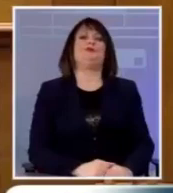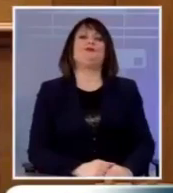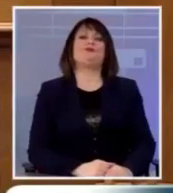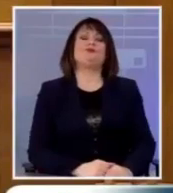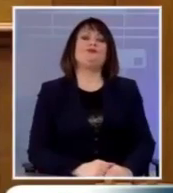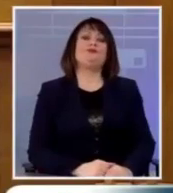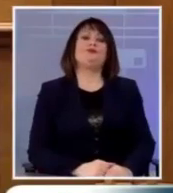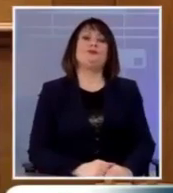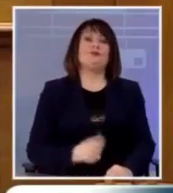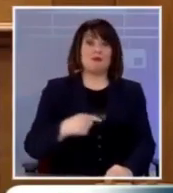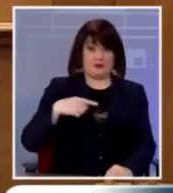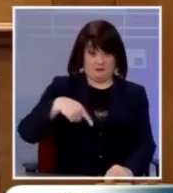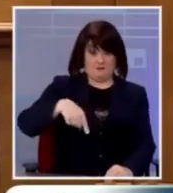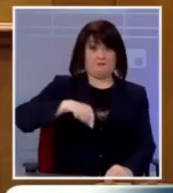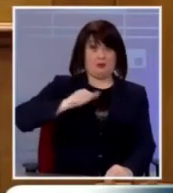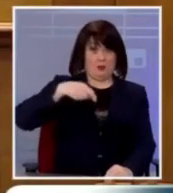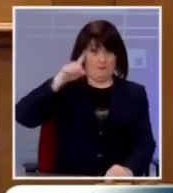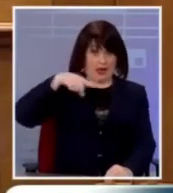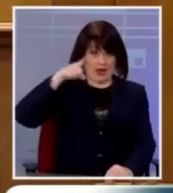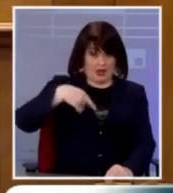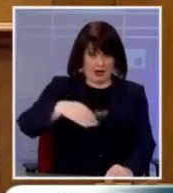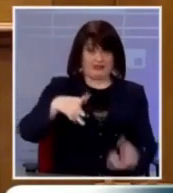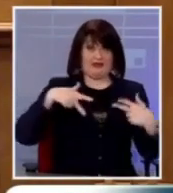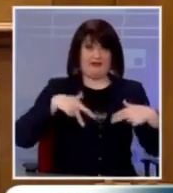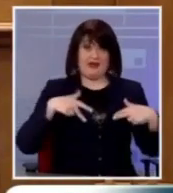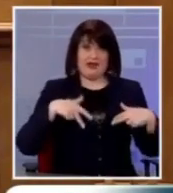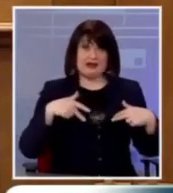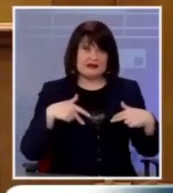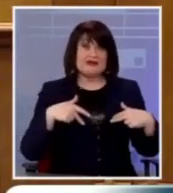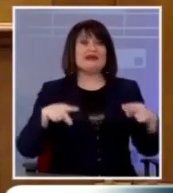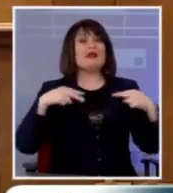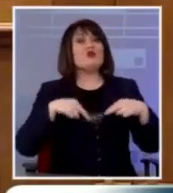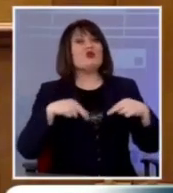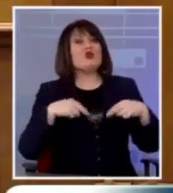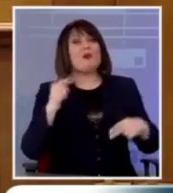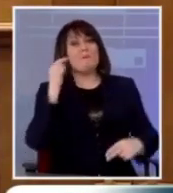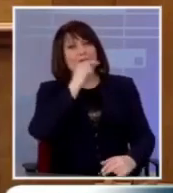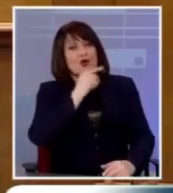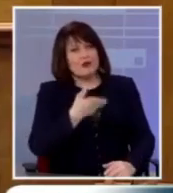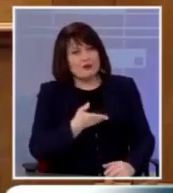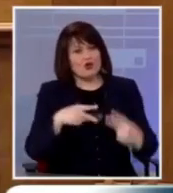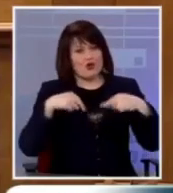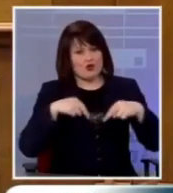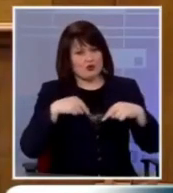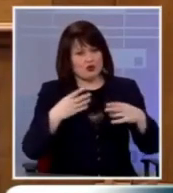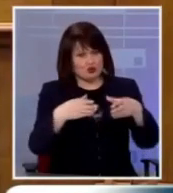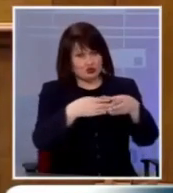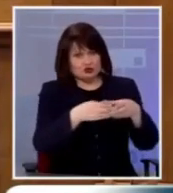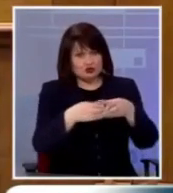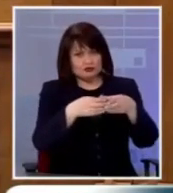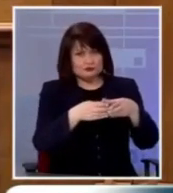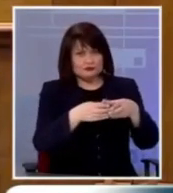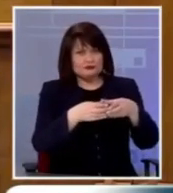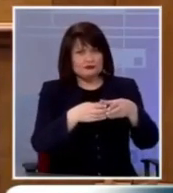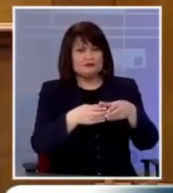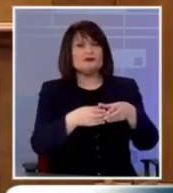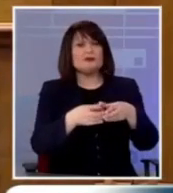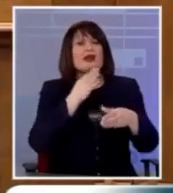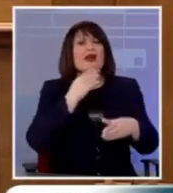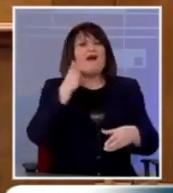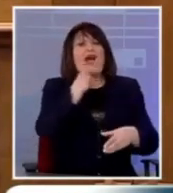Οι πρώτες μέρες αυτής της κυβέρνησης βρήκαν τον Υπουργό, τον Πρωθυπουργό και τους Υπουργούς σε ένα ατέλειωτο ταξίδι